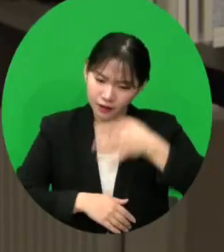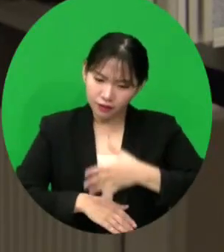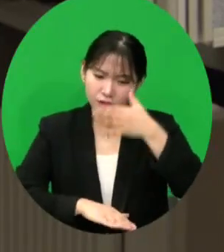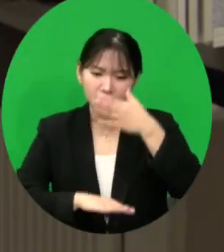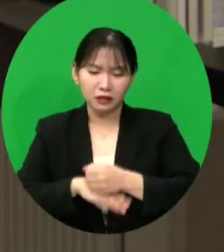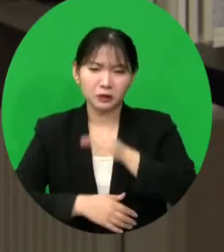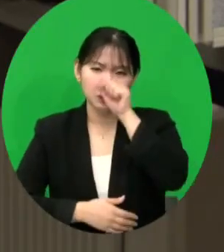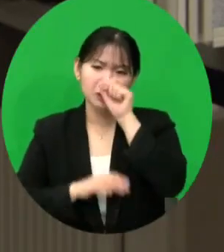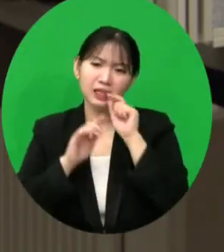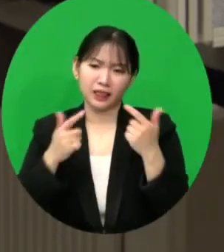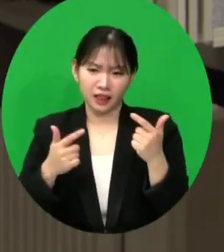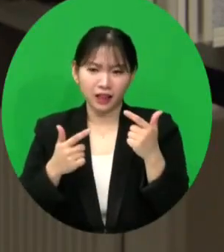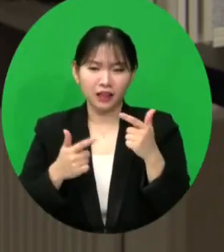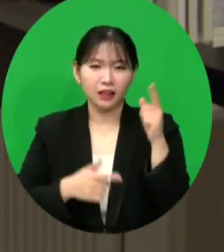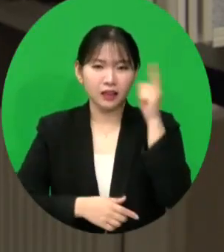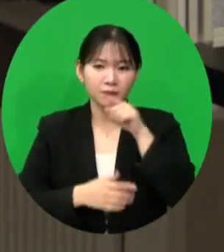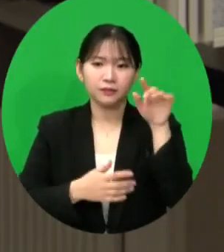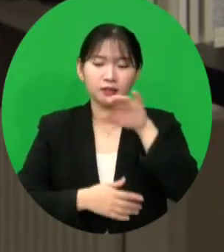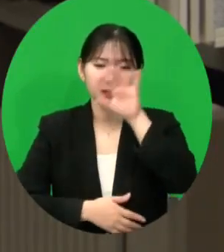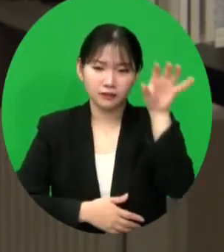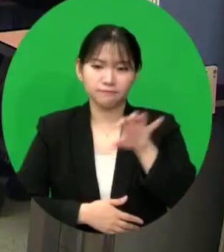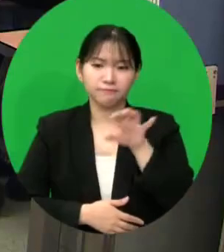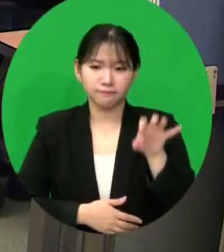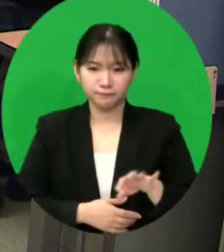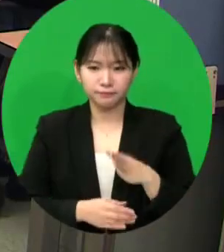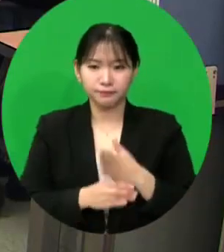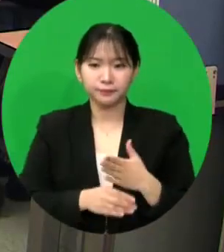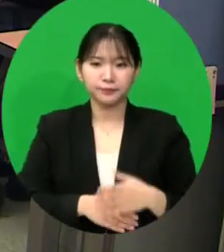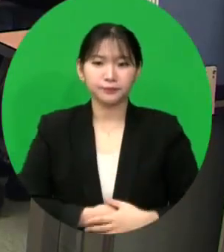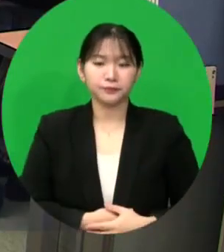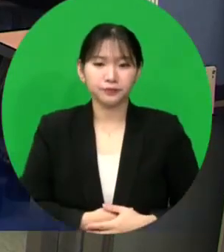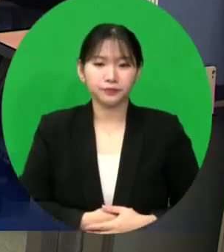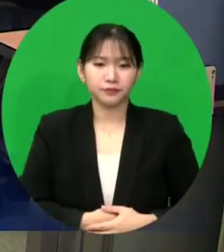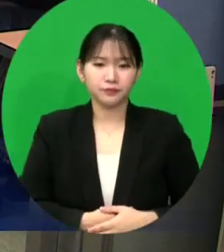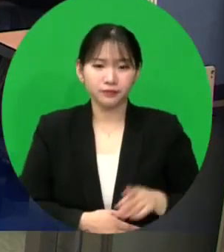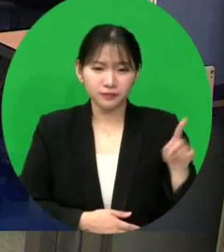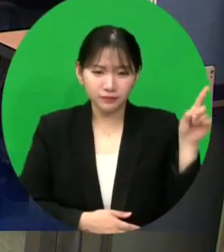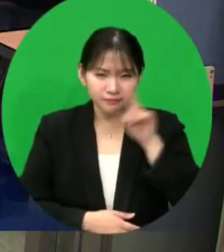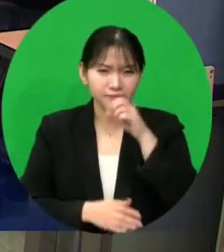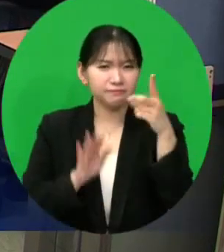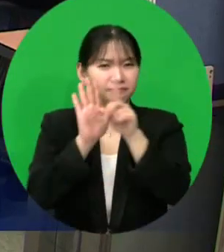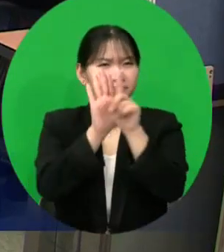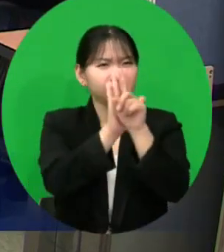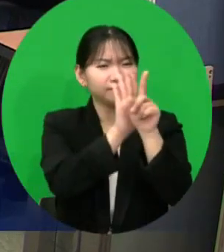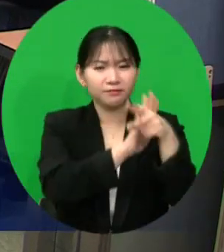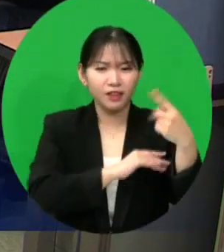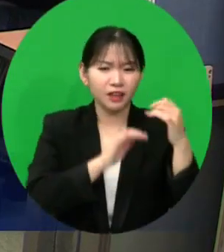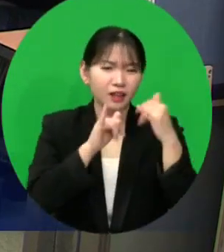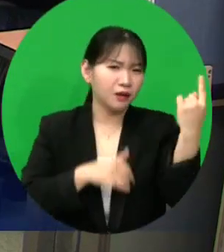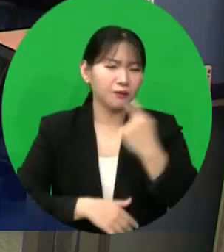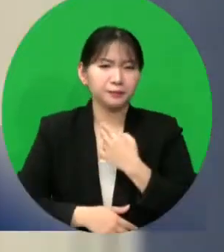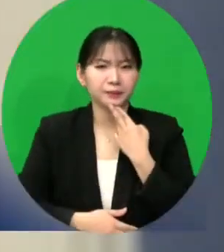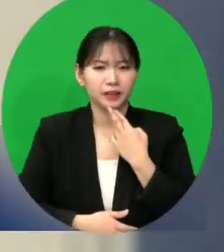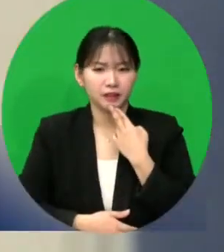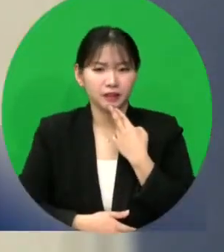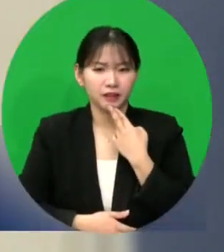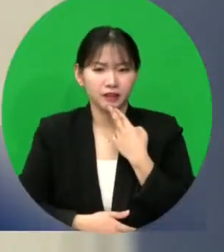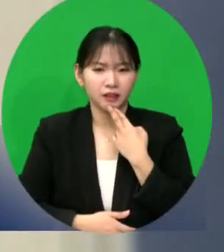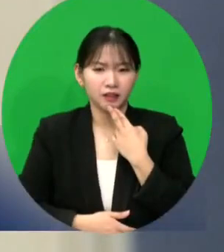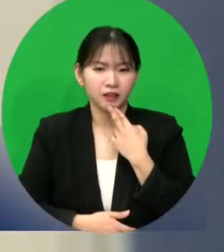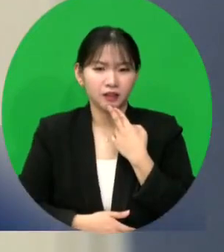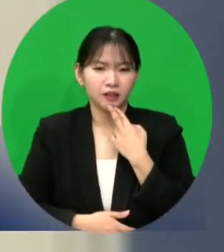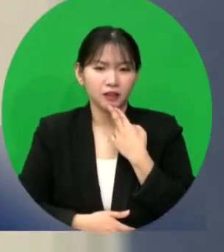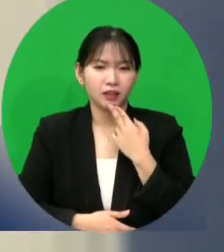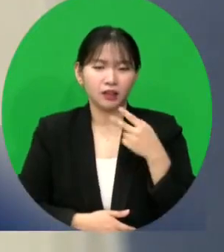결과물은 만족스럽지 못하는 악순환이 우려됩니다. 아무리 재공고를 하고 뭘 해도 상황이 안 오니까. 근데 이제